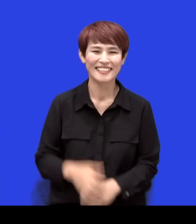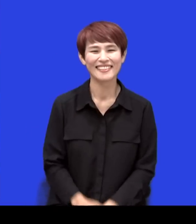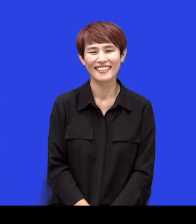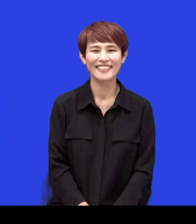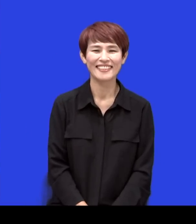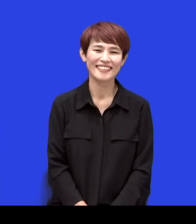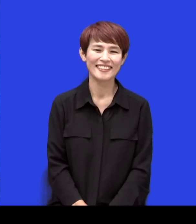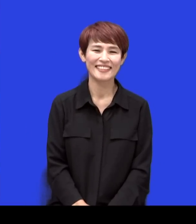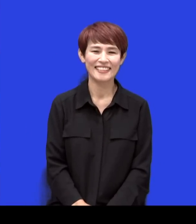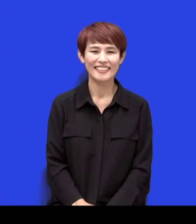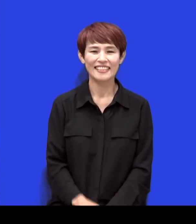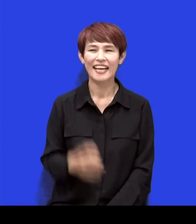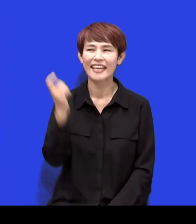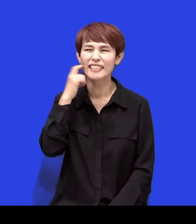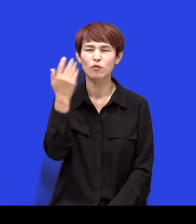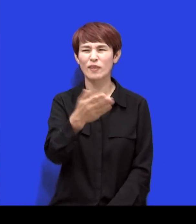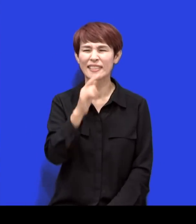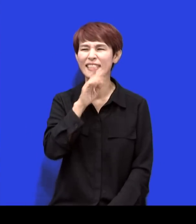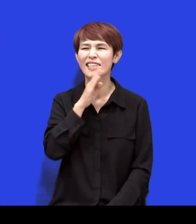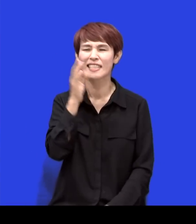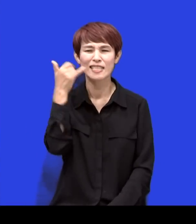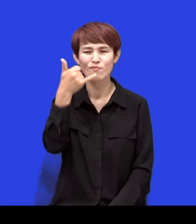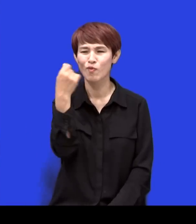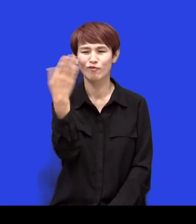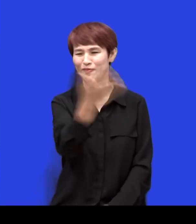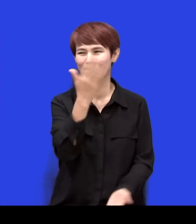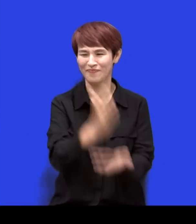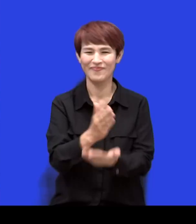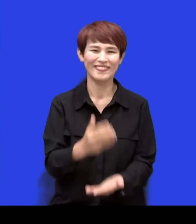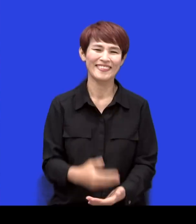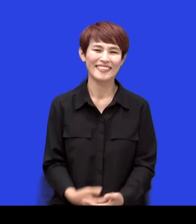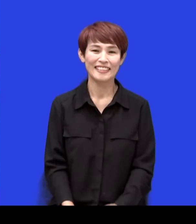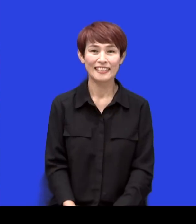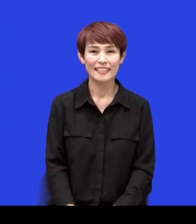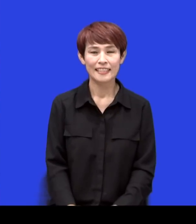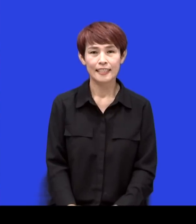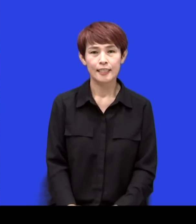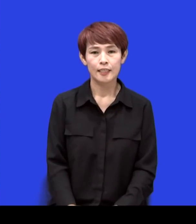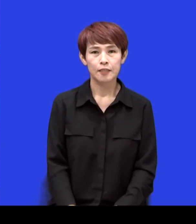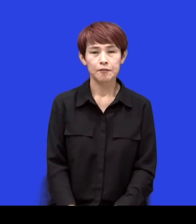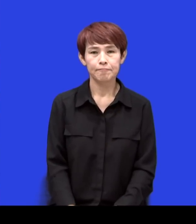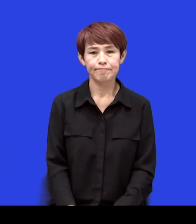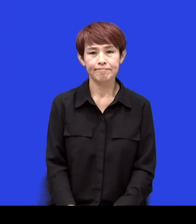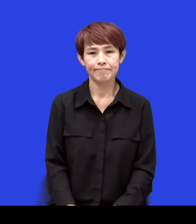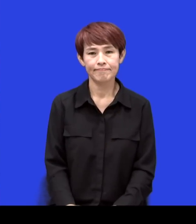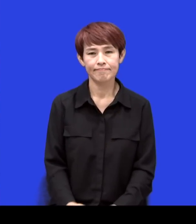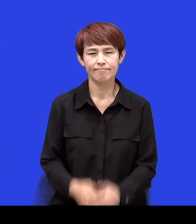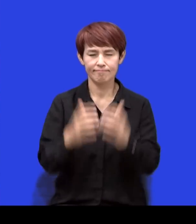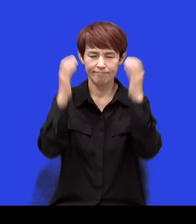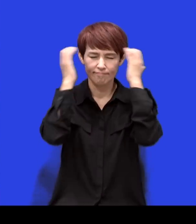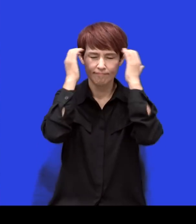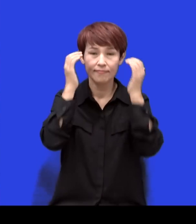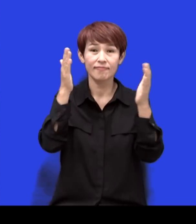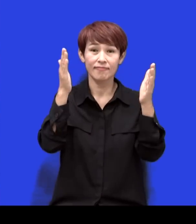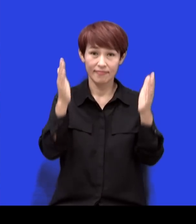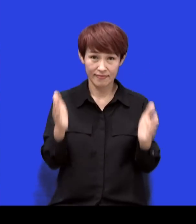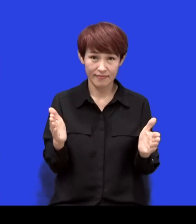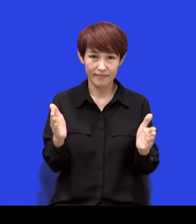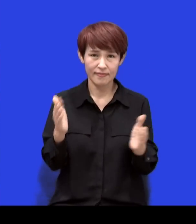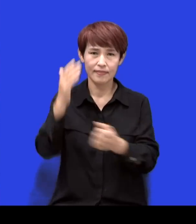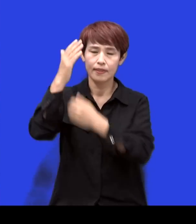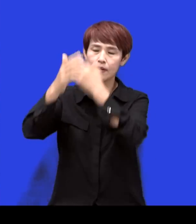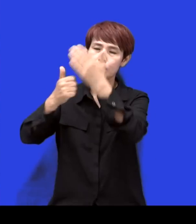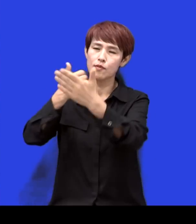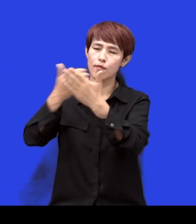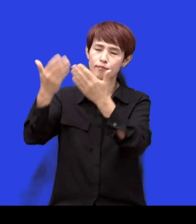예. 참. 가짜로 주세요. 예. 네. 7년이란 긴 시간 동안 하나님께서